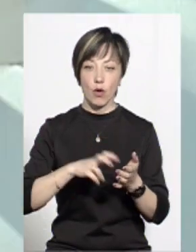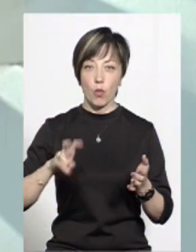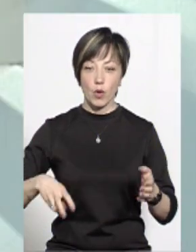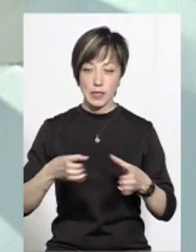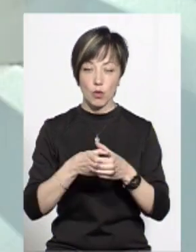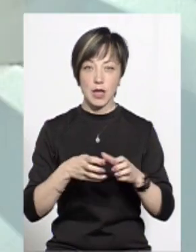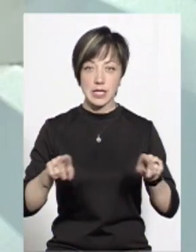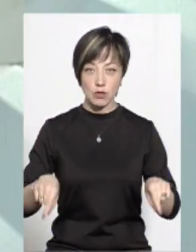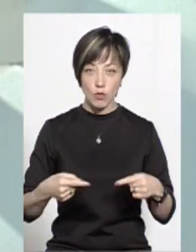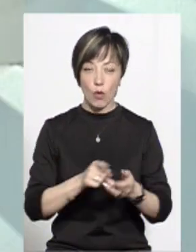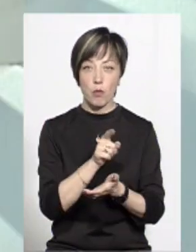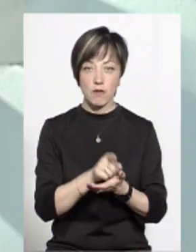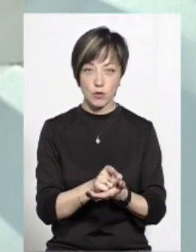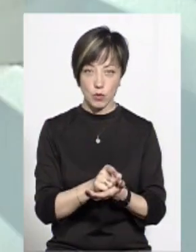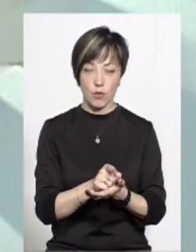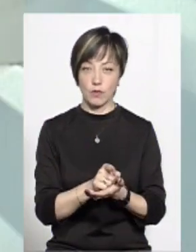засновників, відповідно,